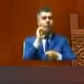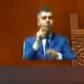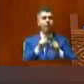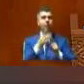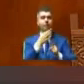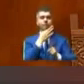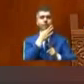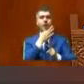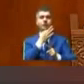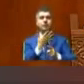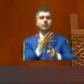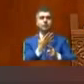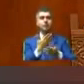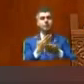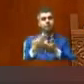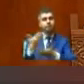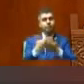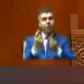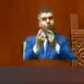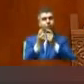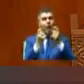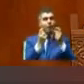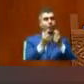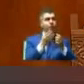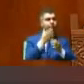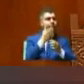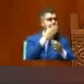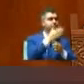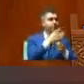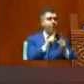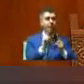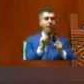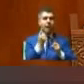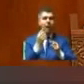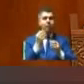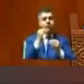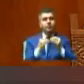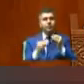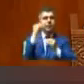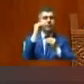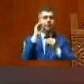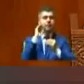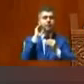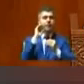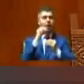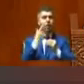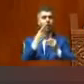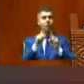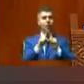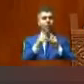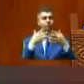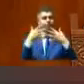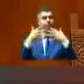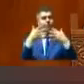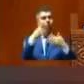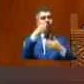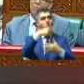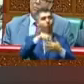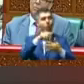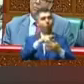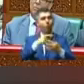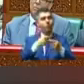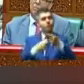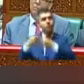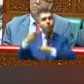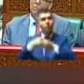اكثر مرونه، وباش يسمح للمقاولات انها يكون اكثر تنافسيه، وتكون ايضا كما قلت الاقتصاد ديالنا